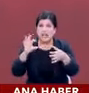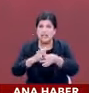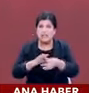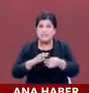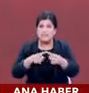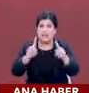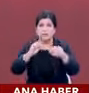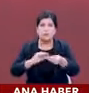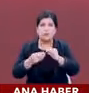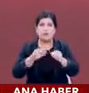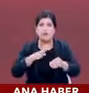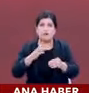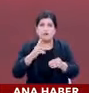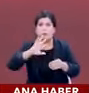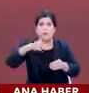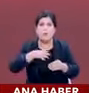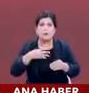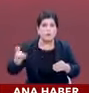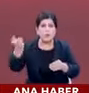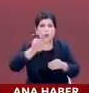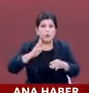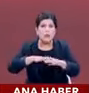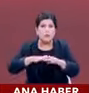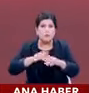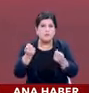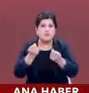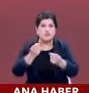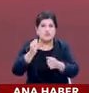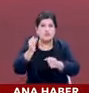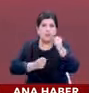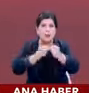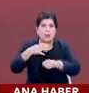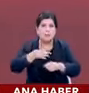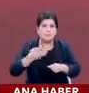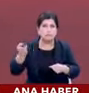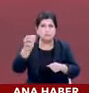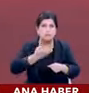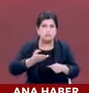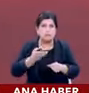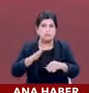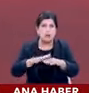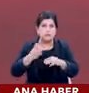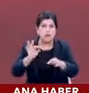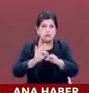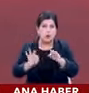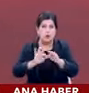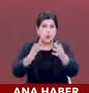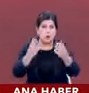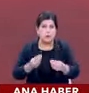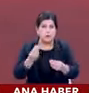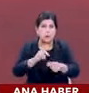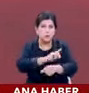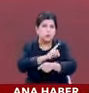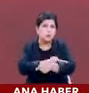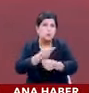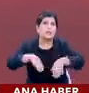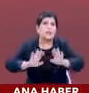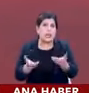daha var şimdi peki işveren ne yapacak her patron ya da her işletme ekonomik anlamda çok güçlü değil